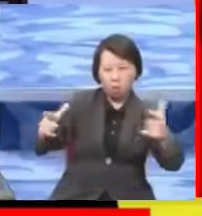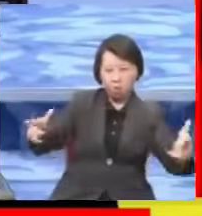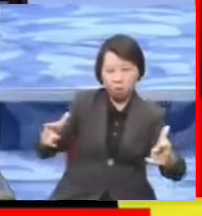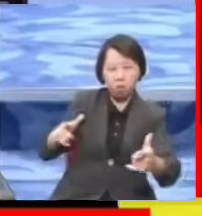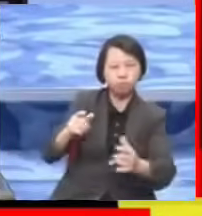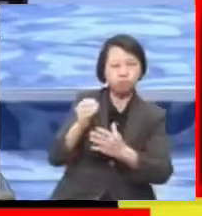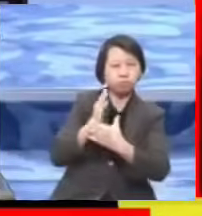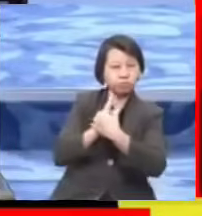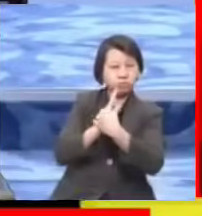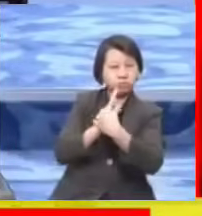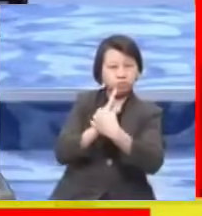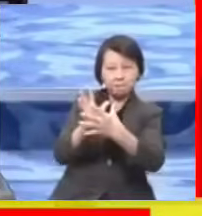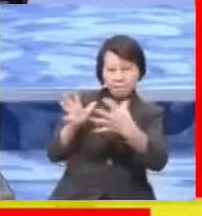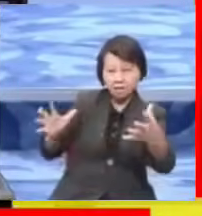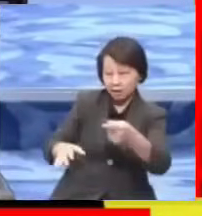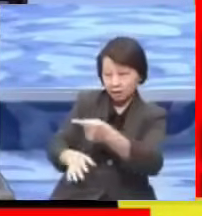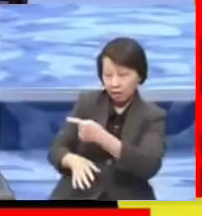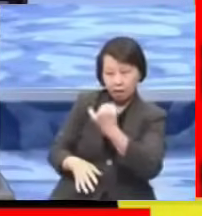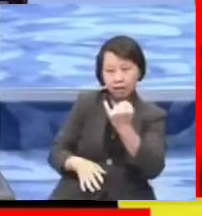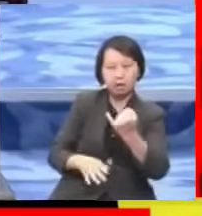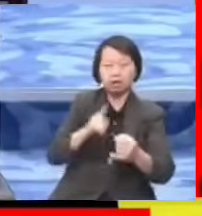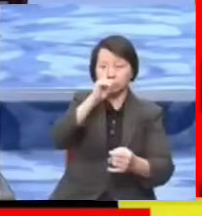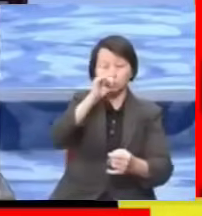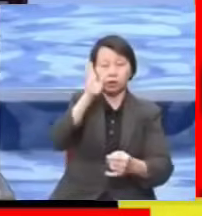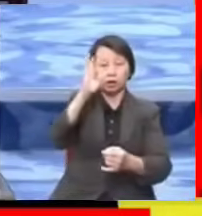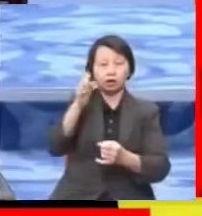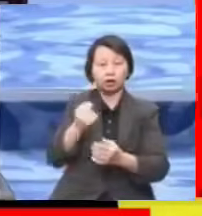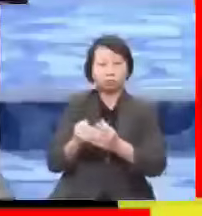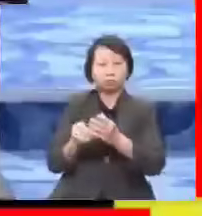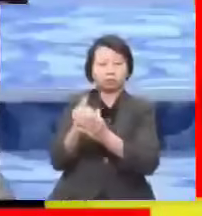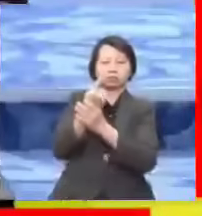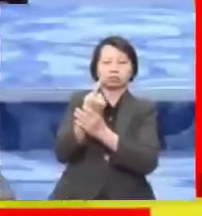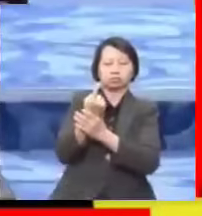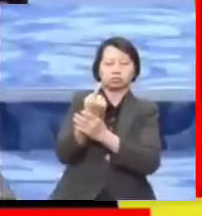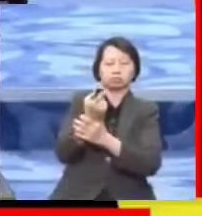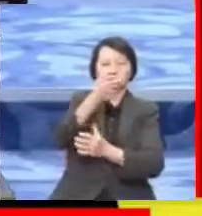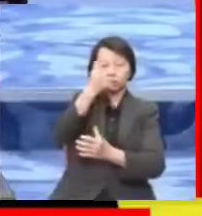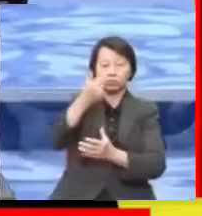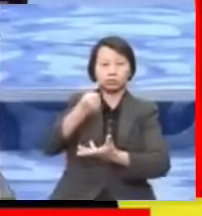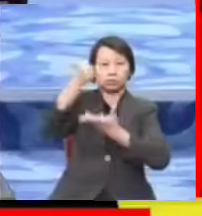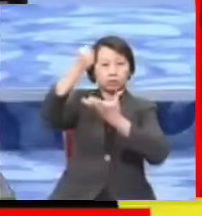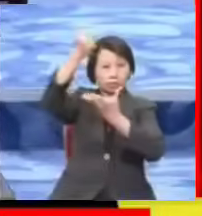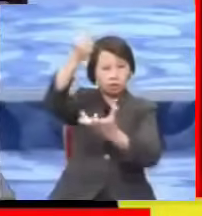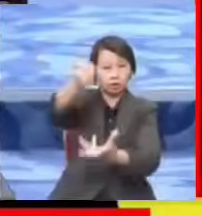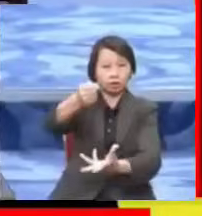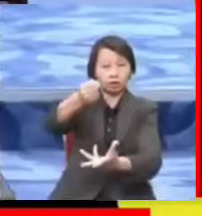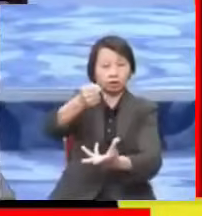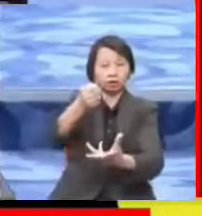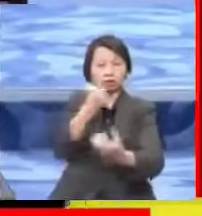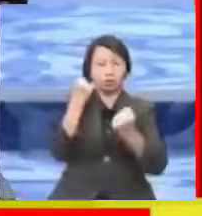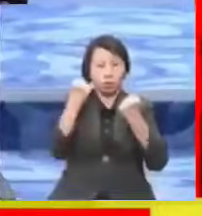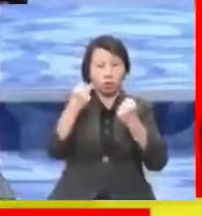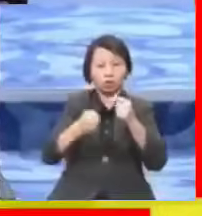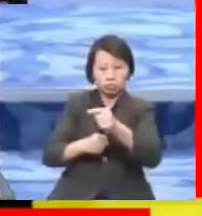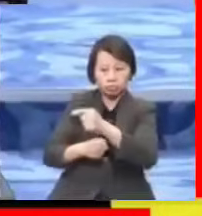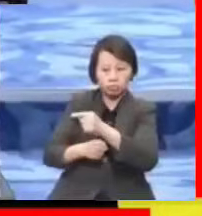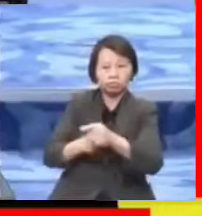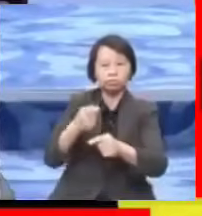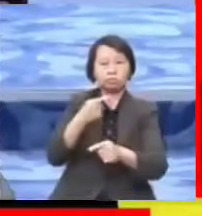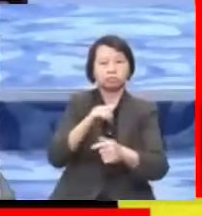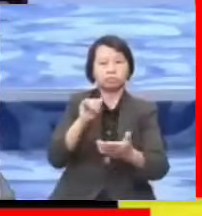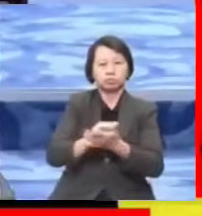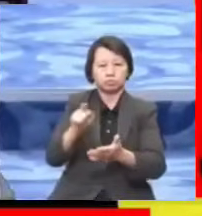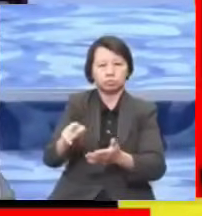mesti akan menimbulkan reaksi, kerana dana yang dan kekuatan mereka itu dan jaringan